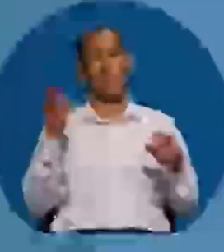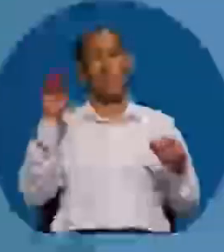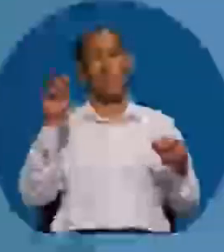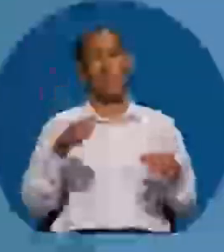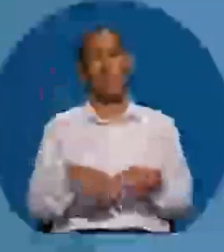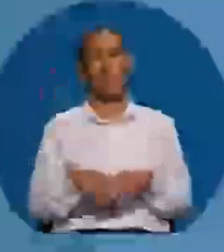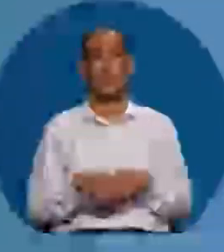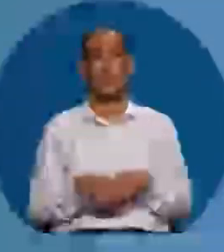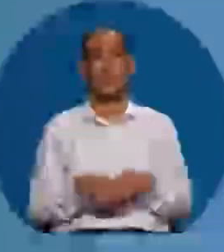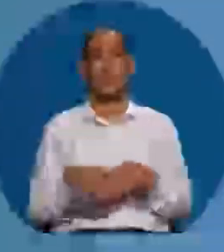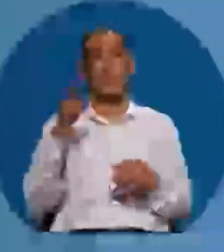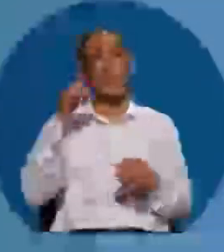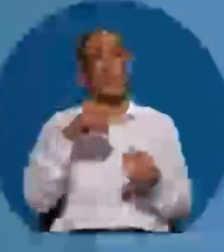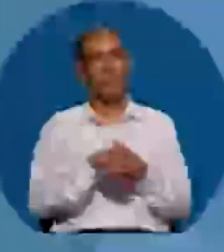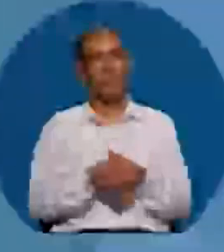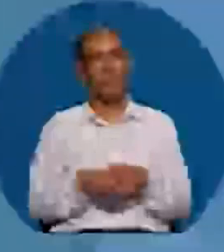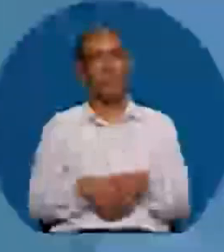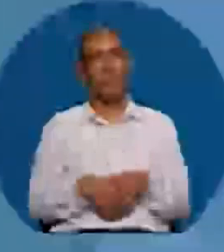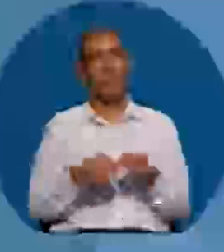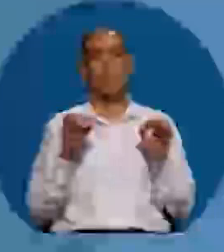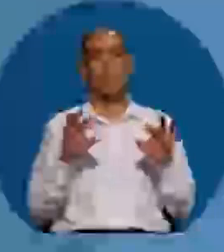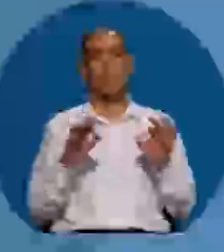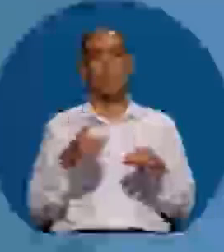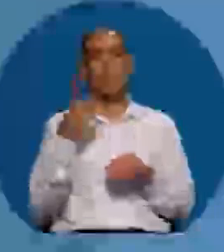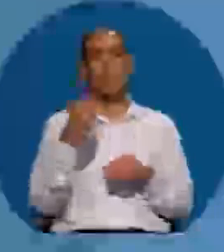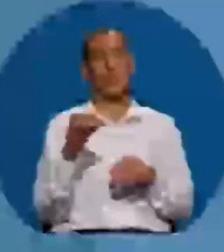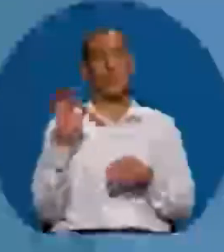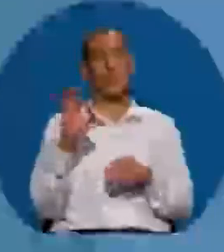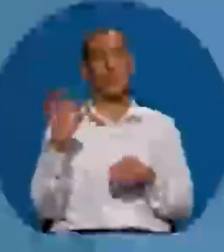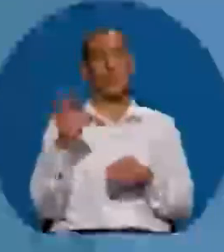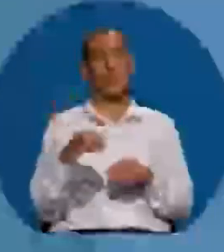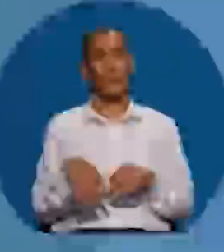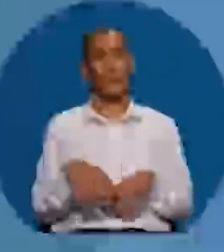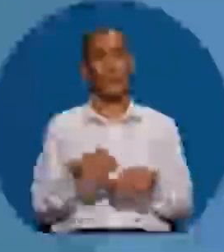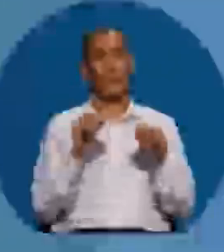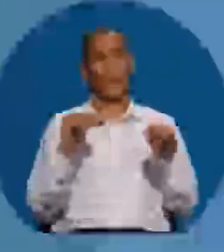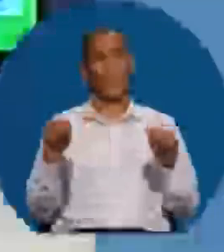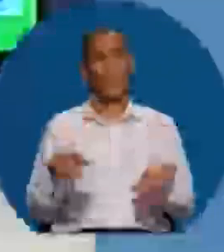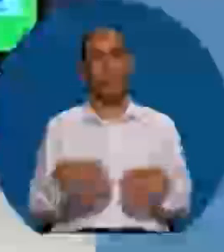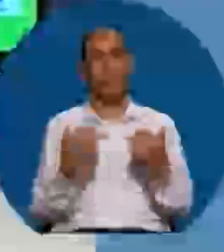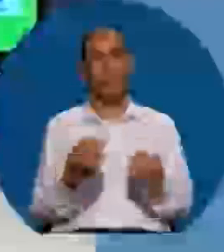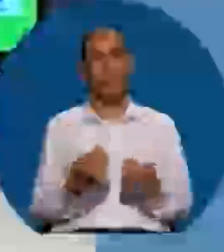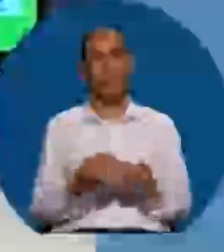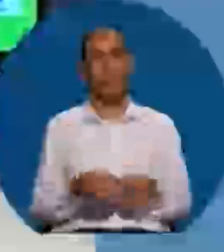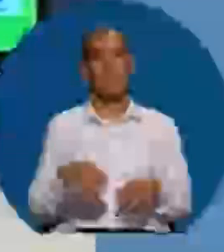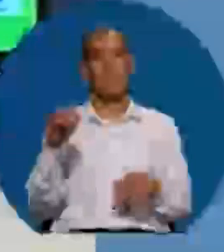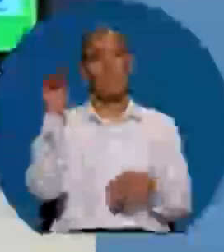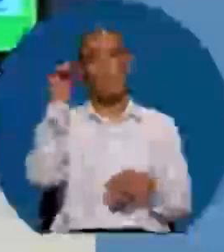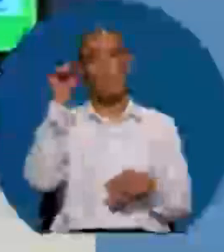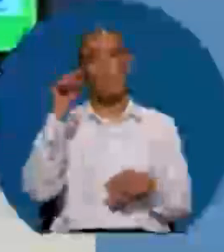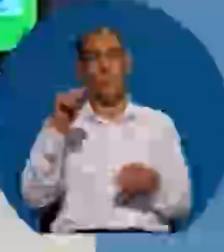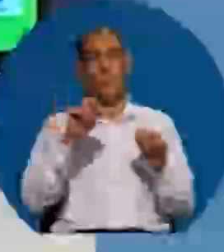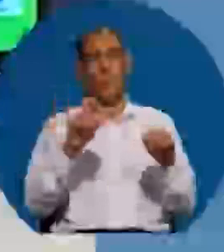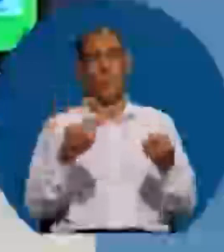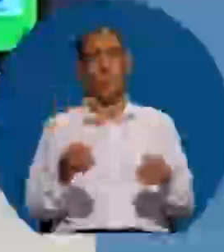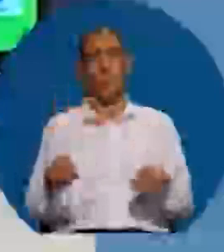Енді теманың мазмұнын түсіндіріп өтсем. 1 октябрь ұстазлар күні. Демек, ұстазыма